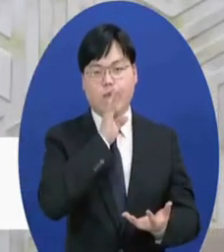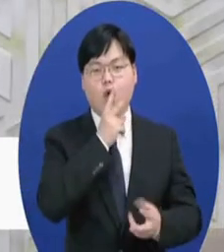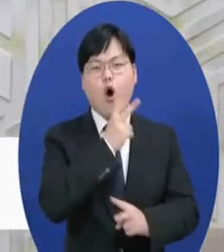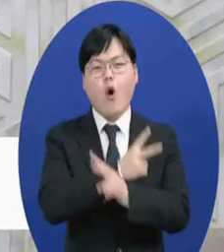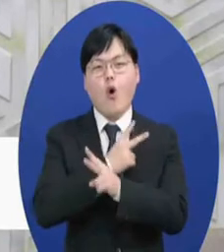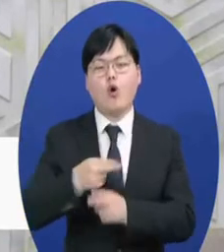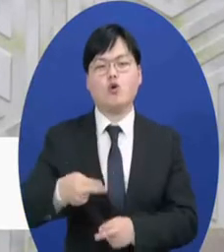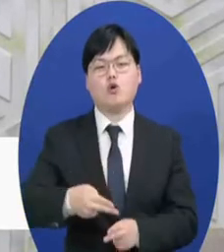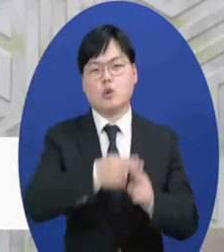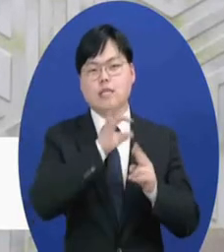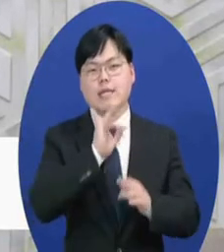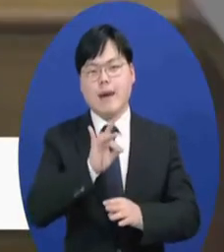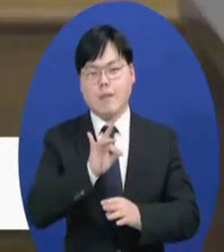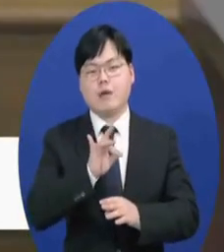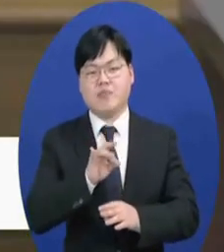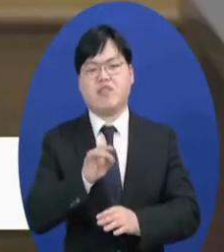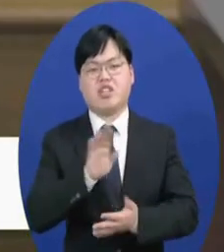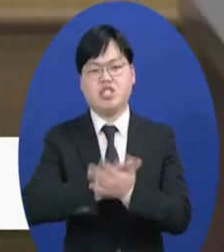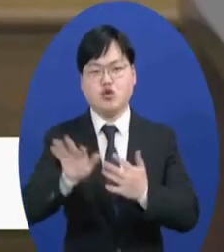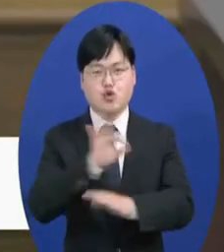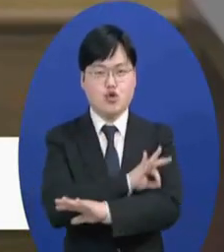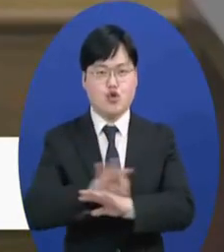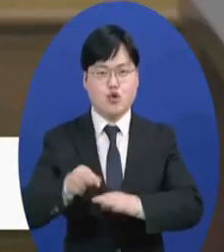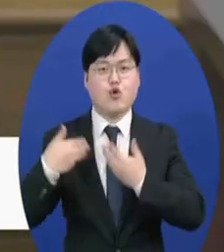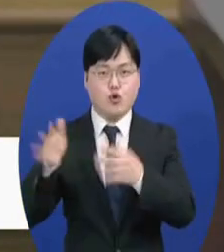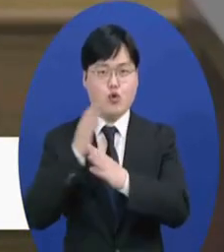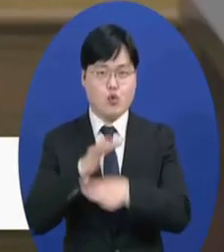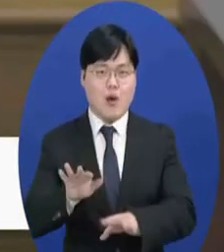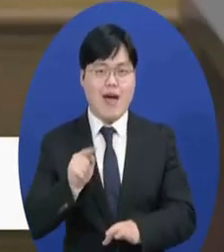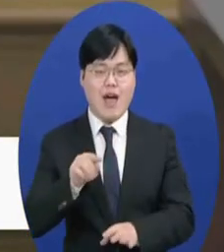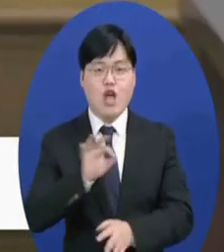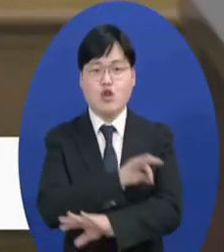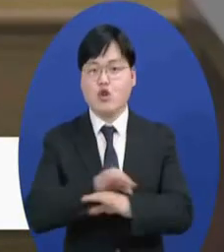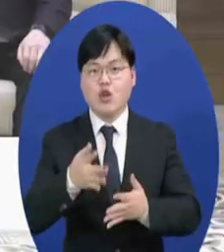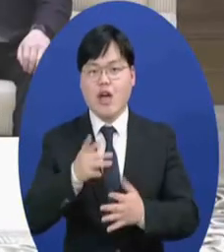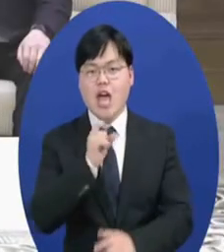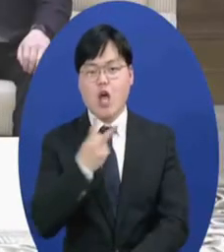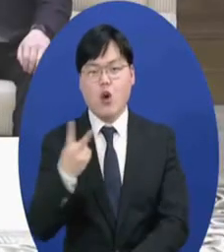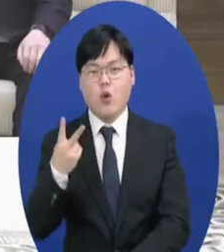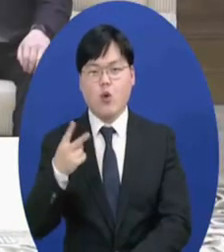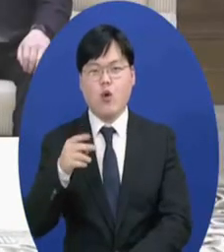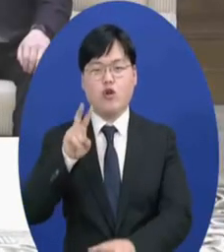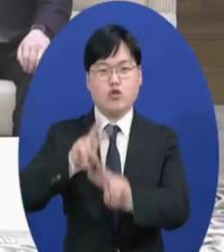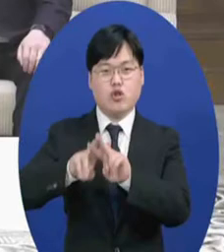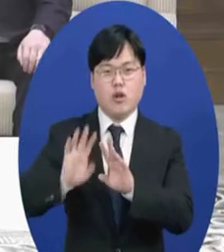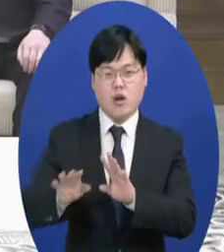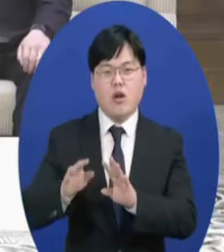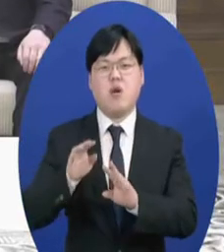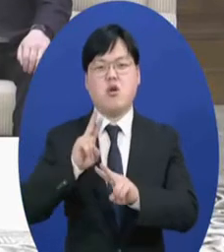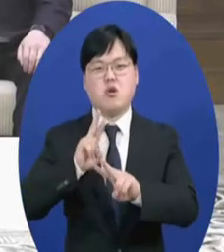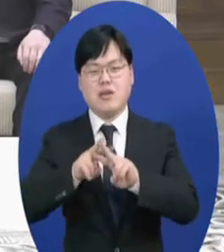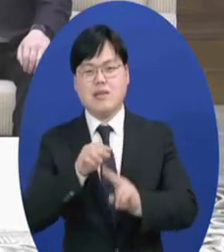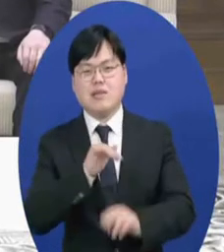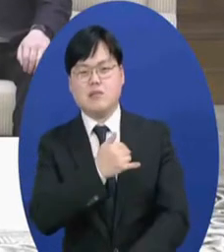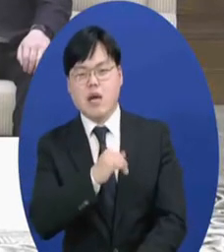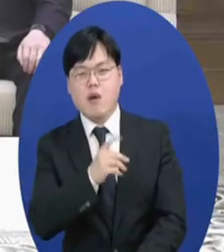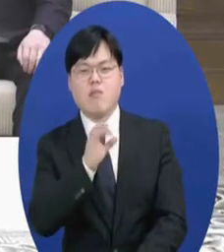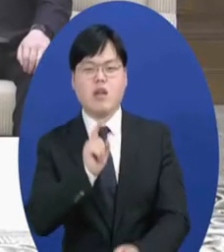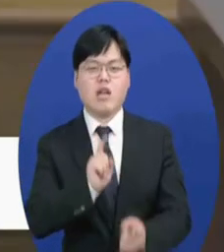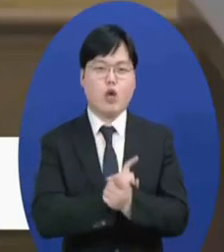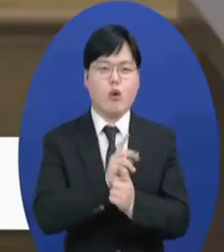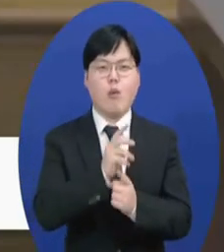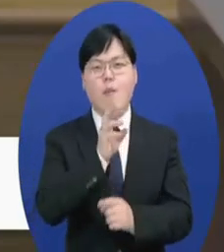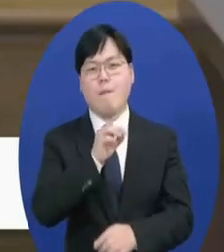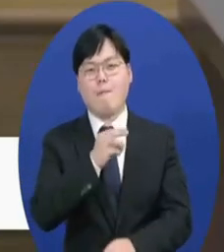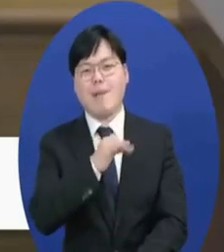хууль зүйн тусалцааны тухай хуулийн шинжилсэн найруулгын төслийг өргөн барьлаа. Төслөөр эрүүгийн хэргийн яллагдагч төдийгүй иргэн захиргааны зарим хэрэг,